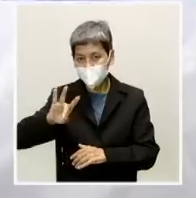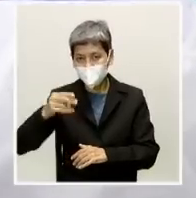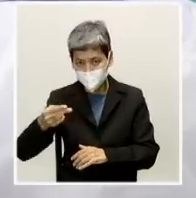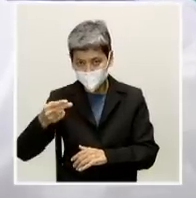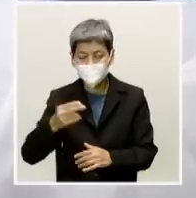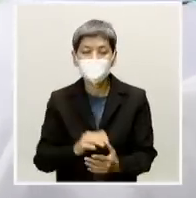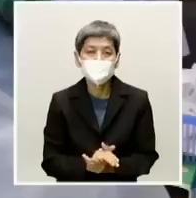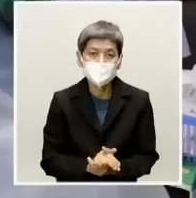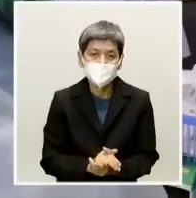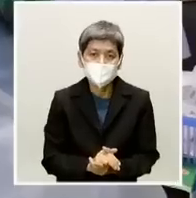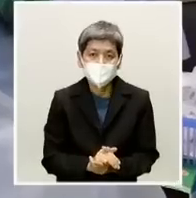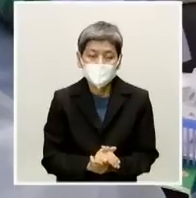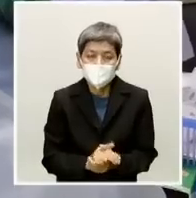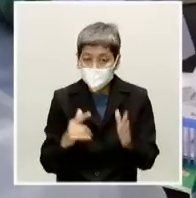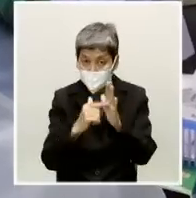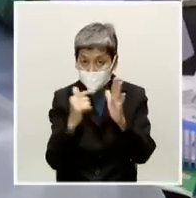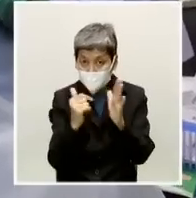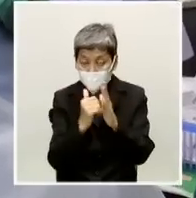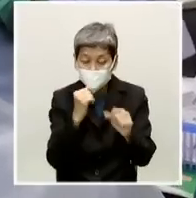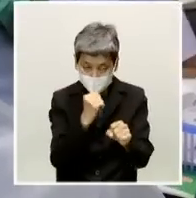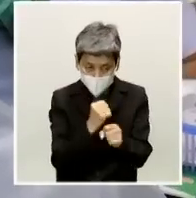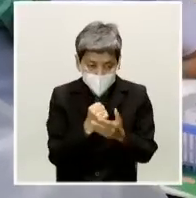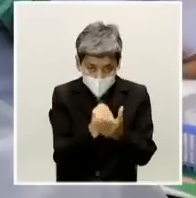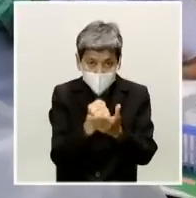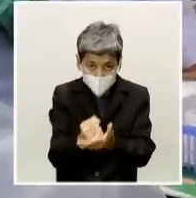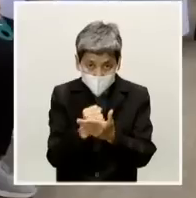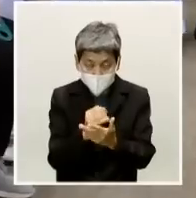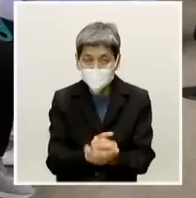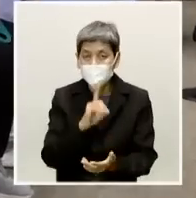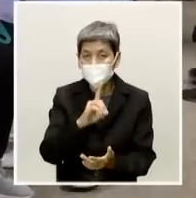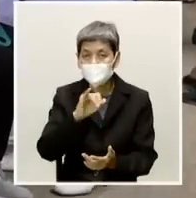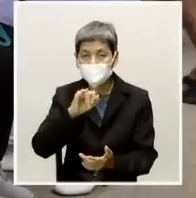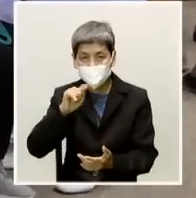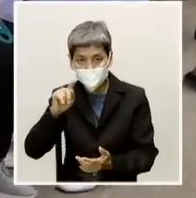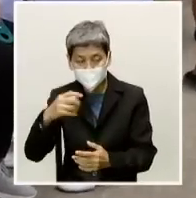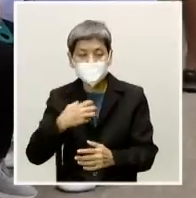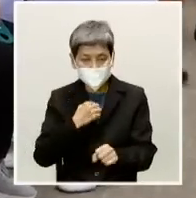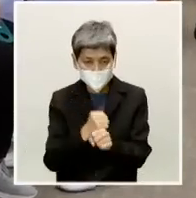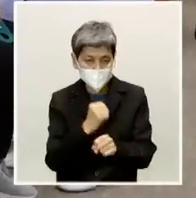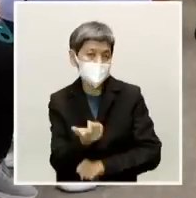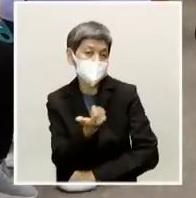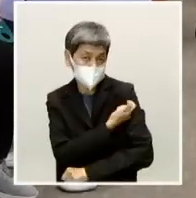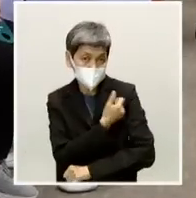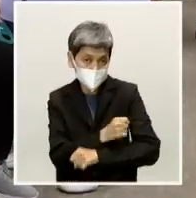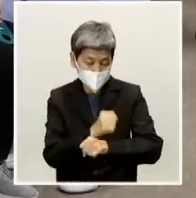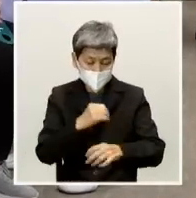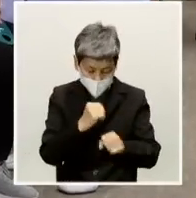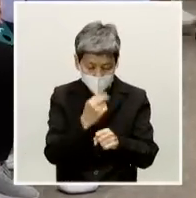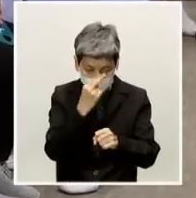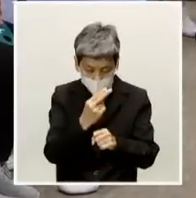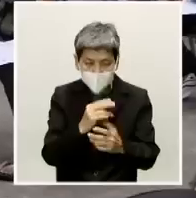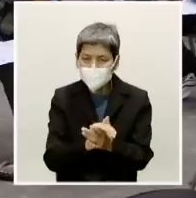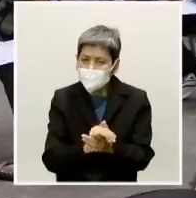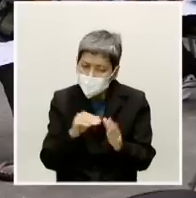บาทครับสำหรับยาที่ใช้ในภาวะ VITT ยาที่จะนำมารักษานั้นไม่อยู่ในข้อบ่งใ